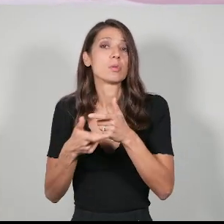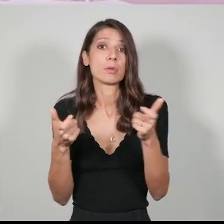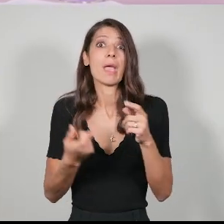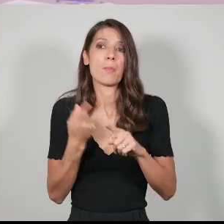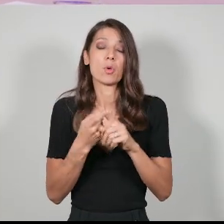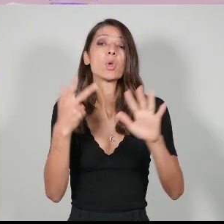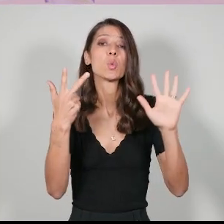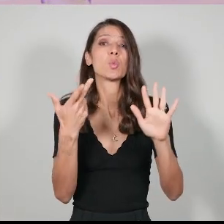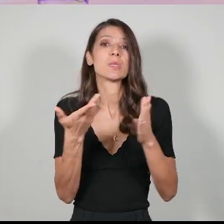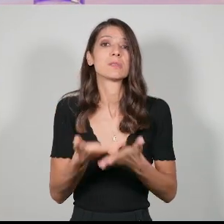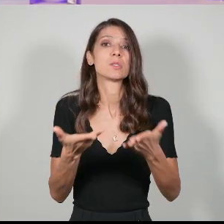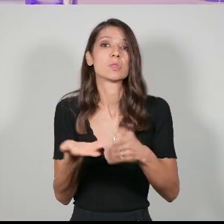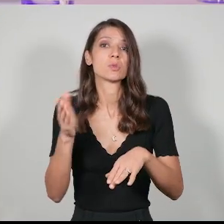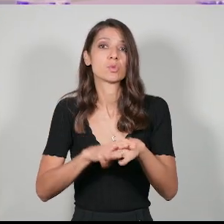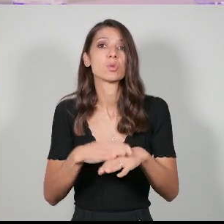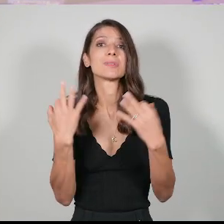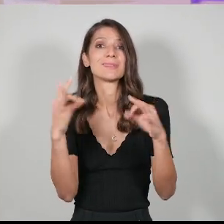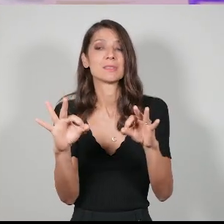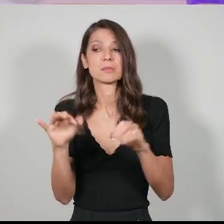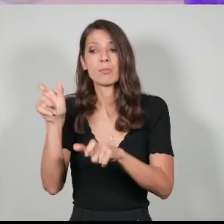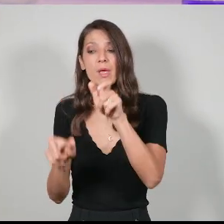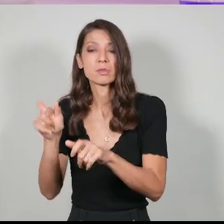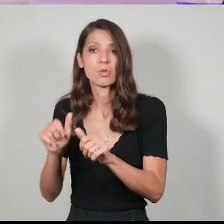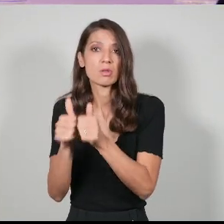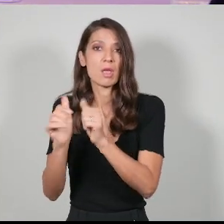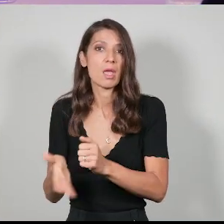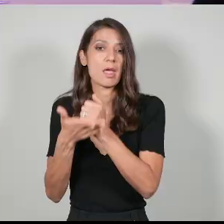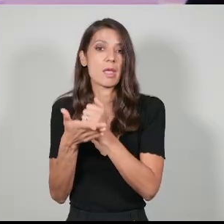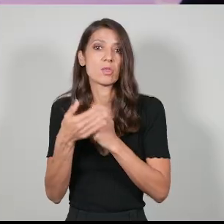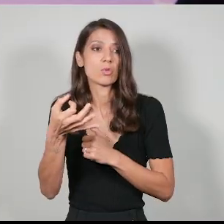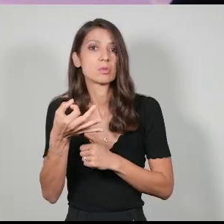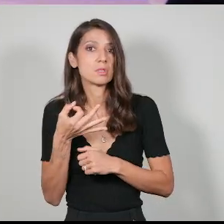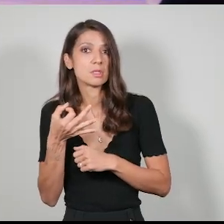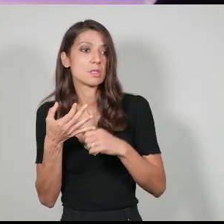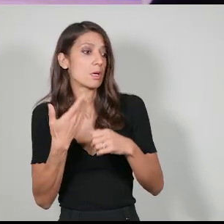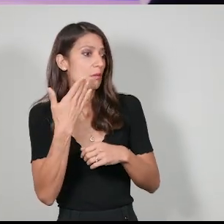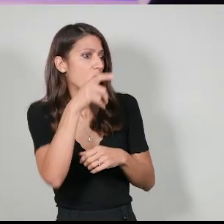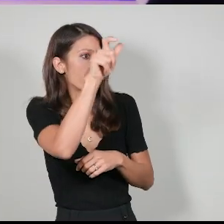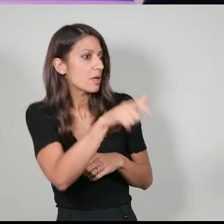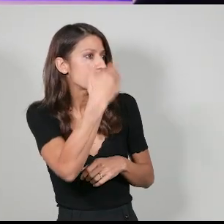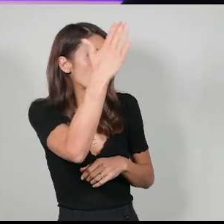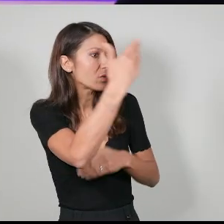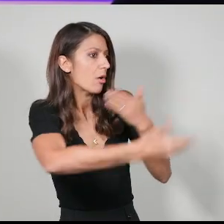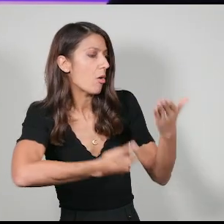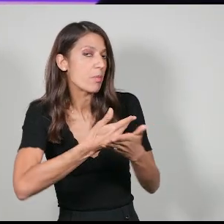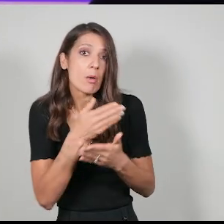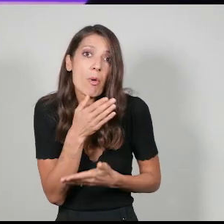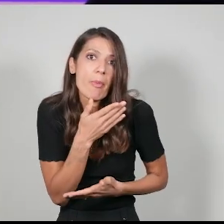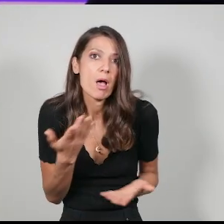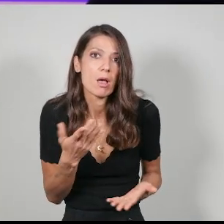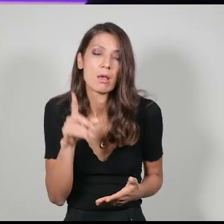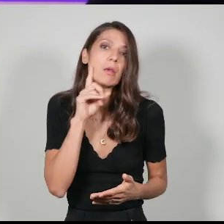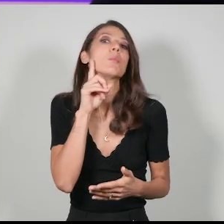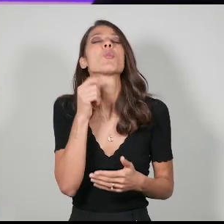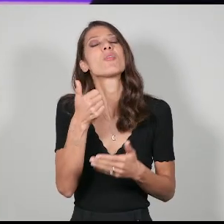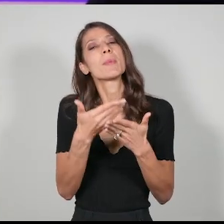10, ces aidants disent ne pouvoir se faire remplacer sur les tâches qu'ils effectuent. Et ça, c'est très important, parce que l'une des valeurs ajoutées de cette étude